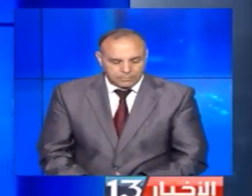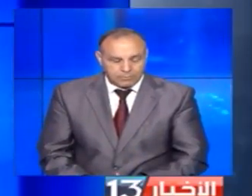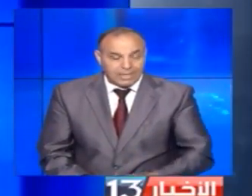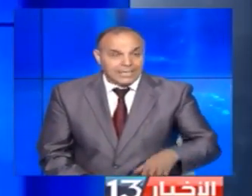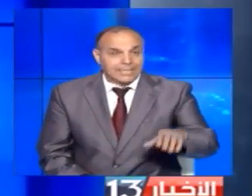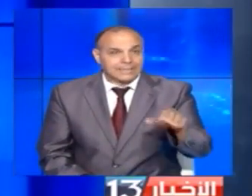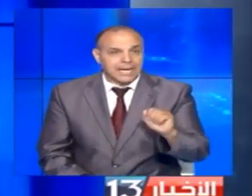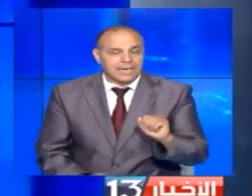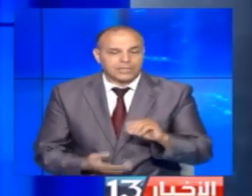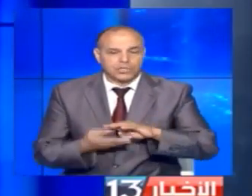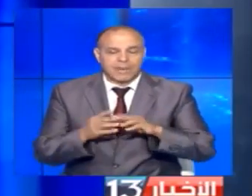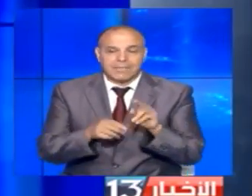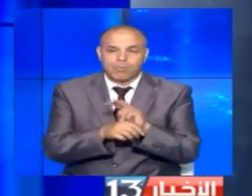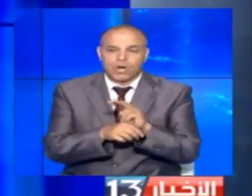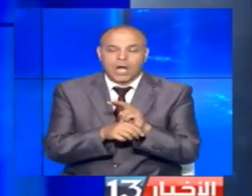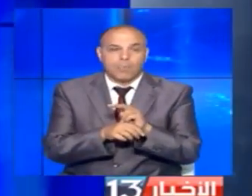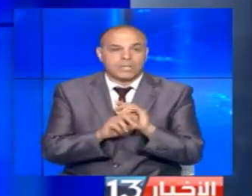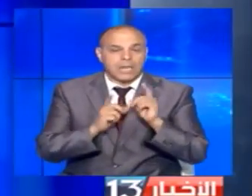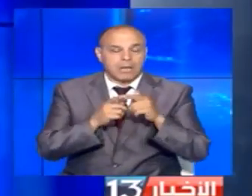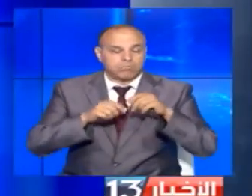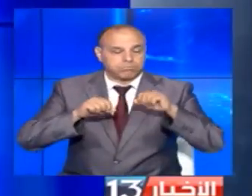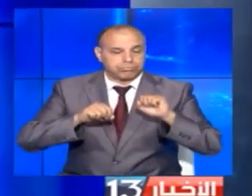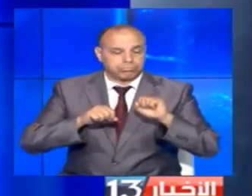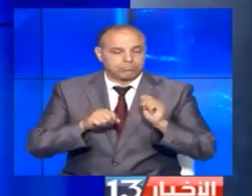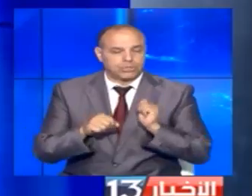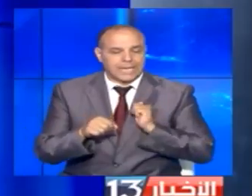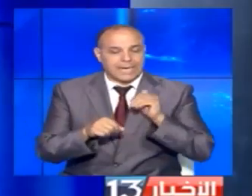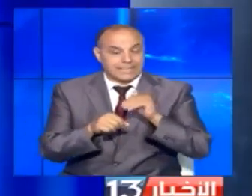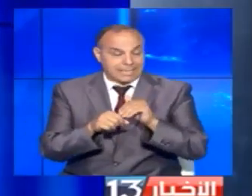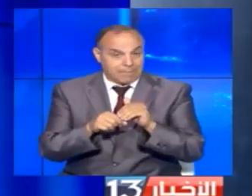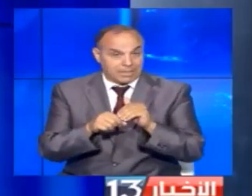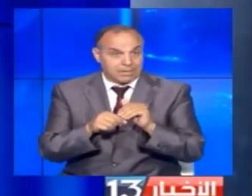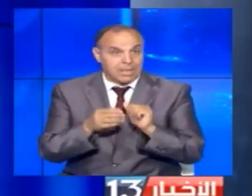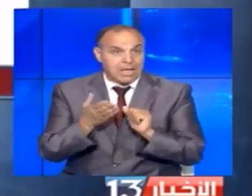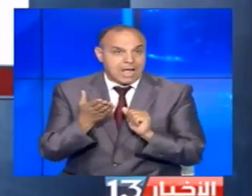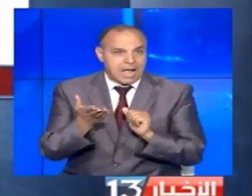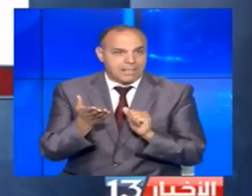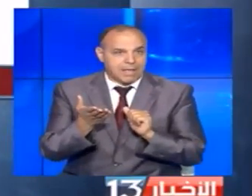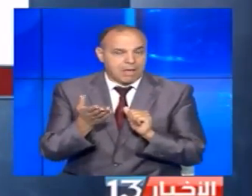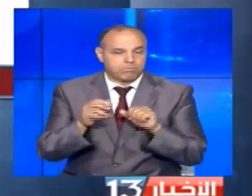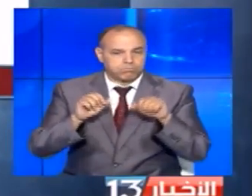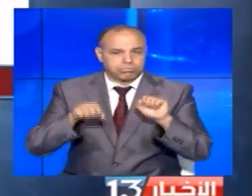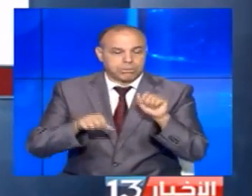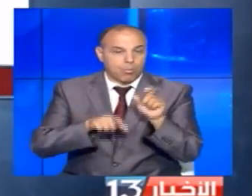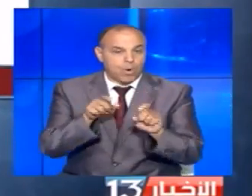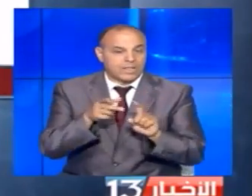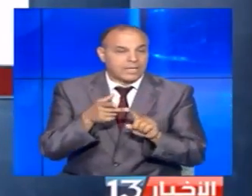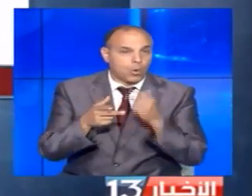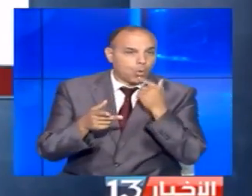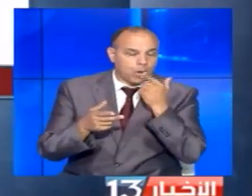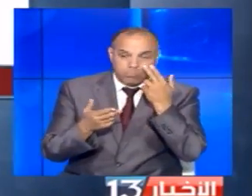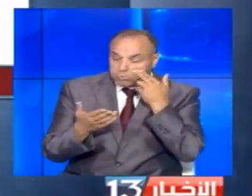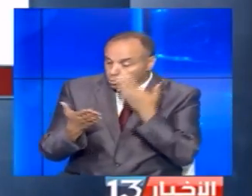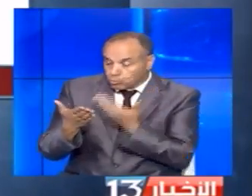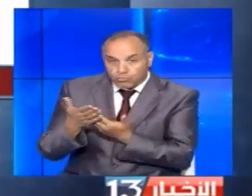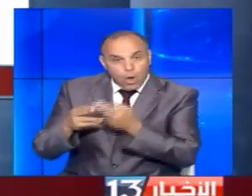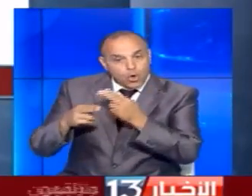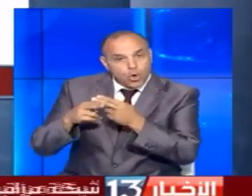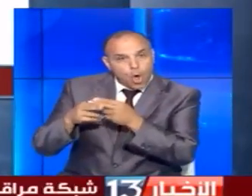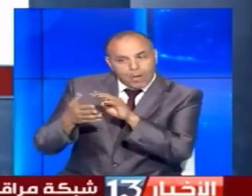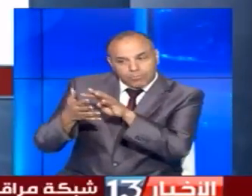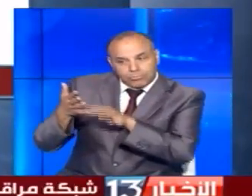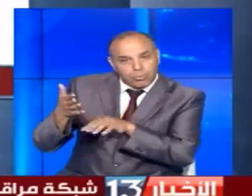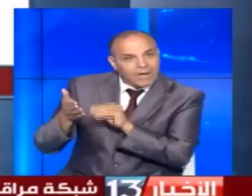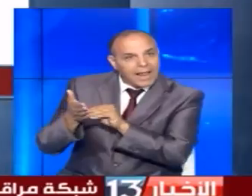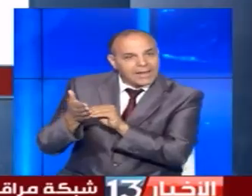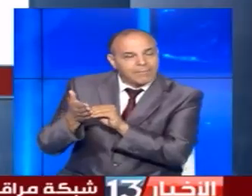دعت شبكة مراقبون الهيئة العليا المستقلة للانتخابات إلى تمكين المواطنين من التثبت في إدراج